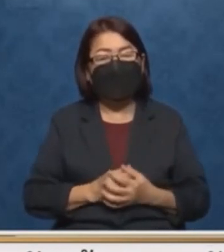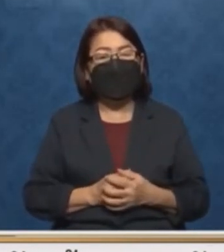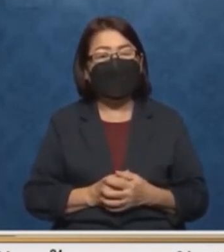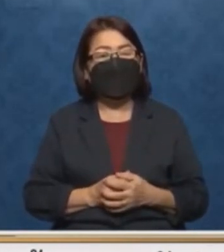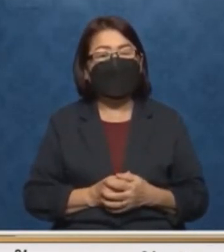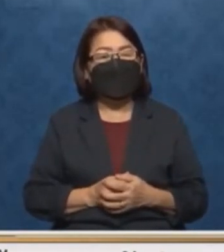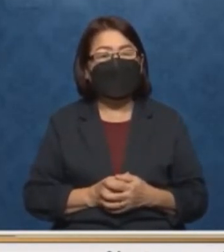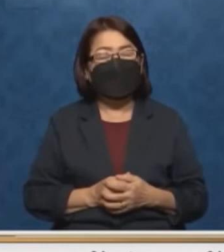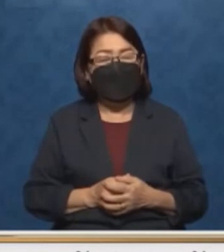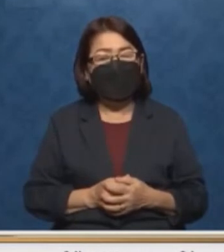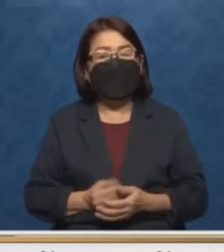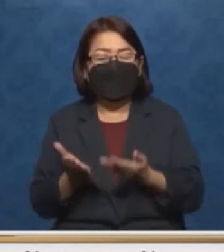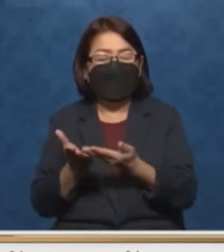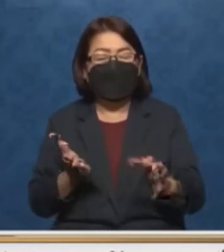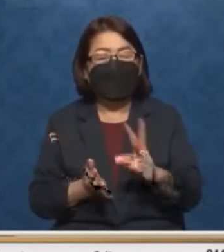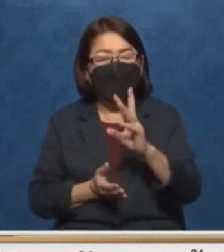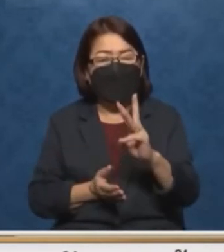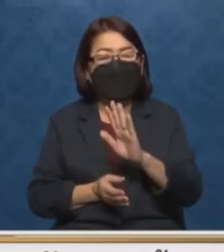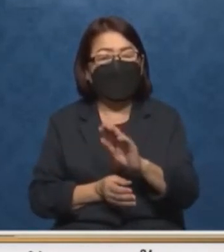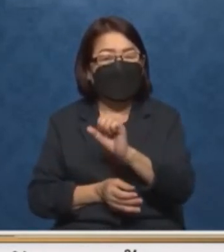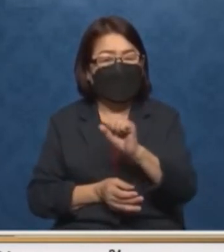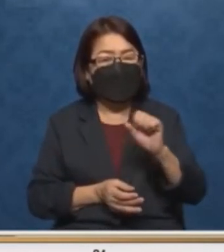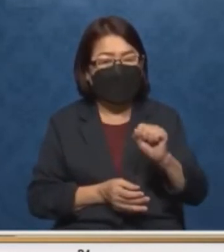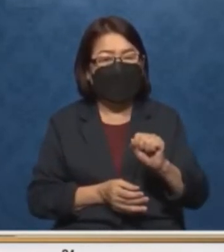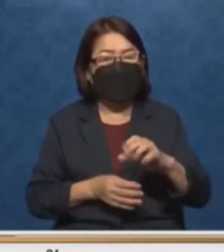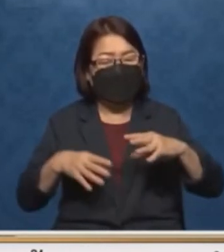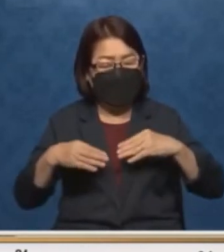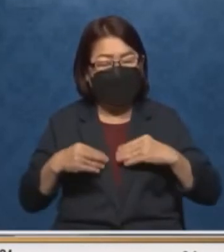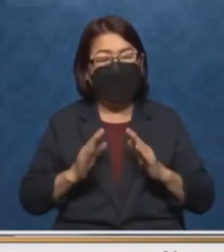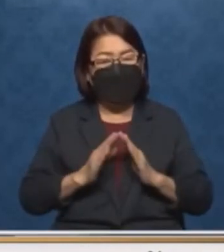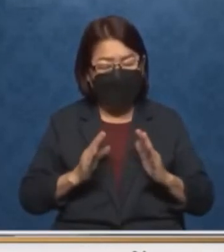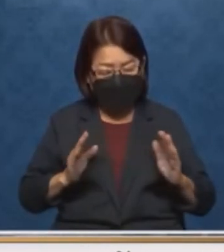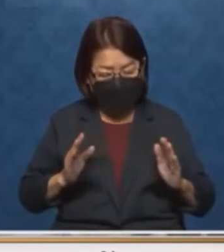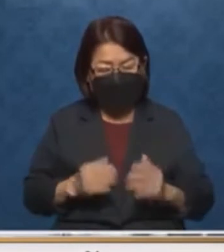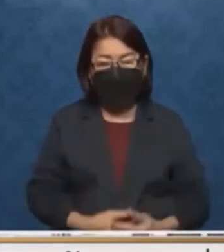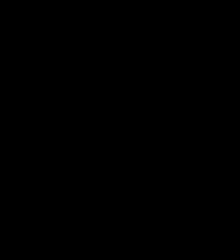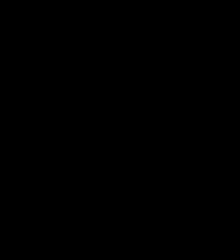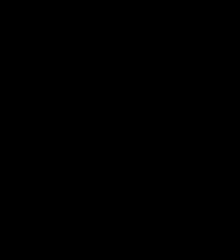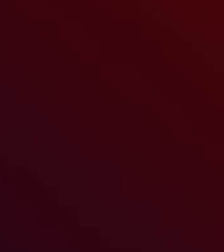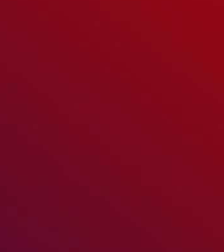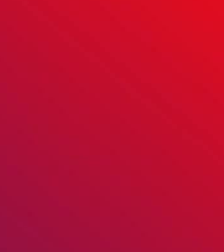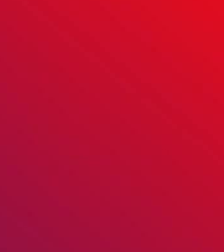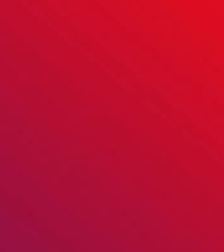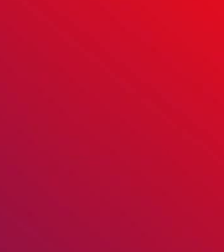29/2560ทั้ง 6ร่างของสมาชิกสภาผู้แทนราษฎรครับกราบขอบพระคุณคำทานครับกับ